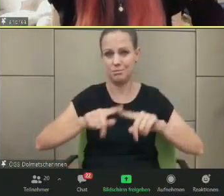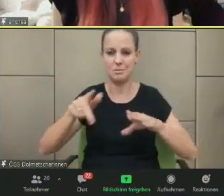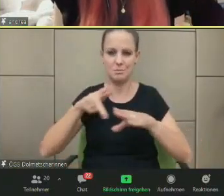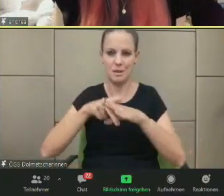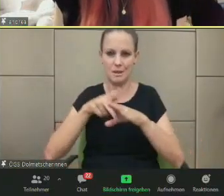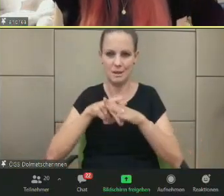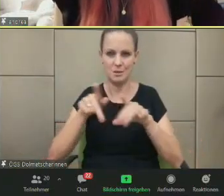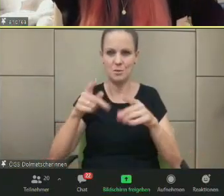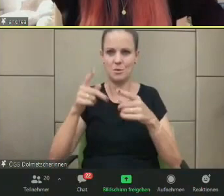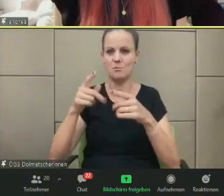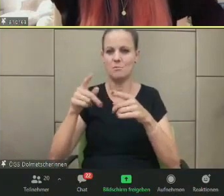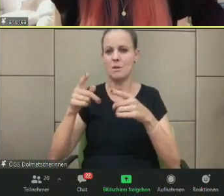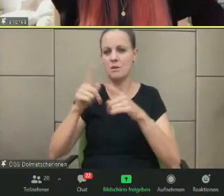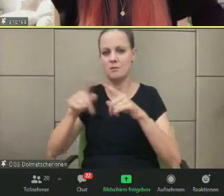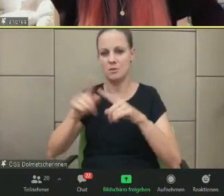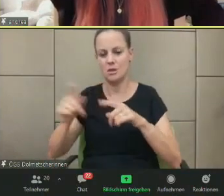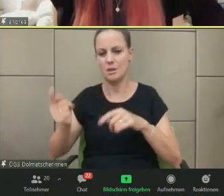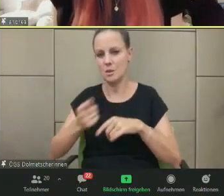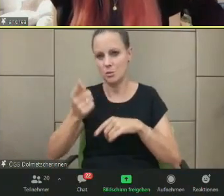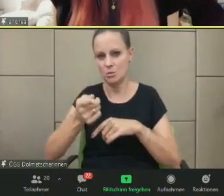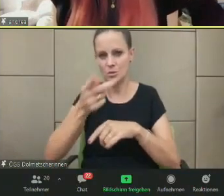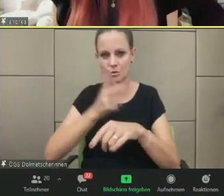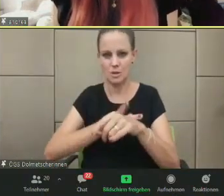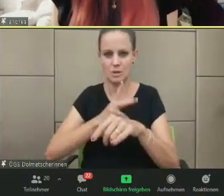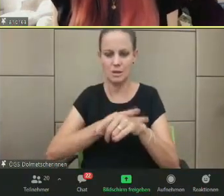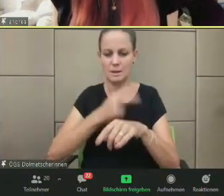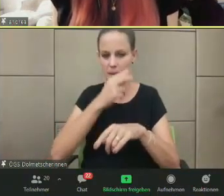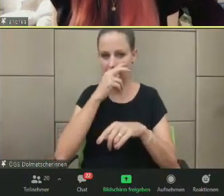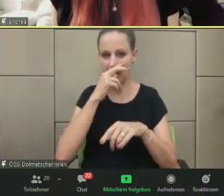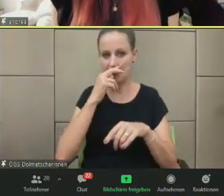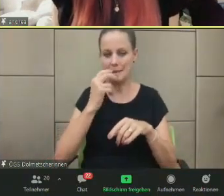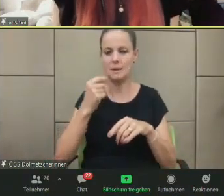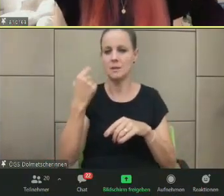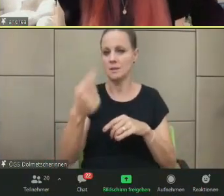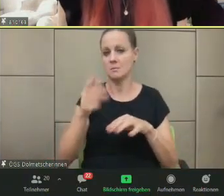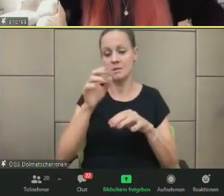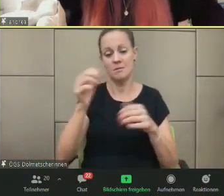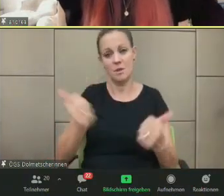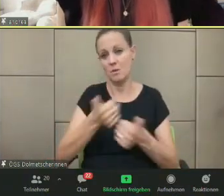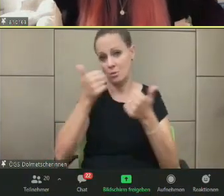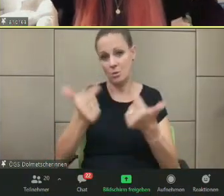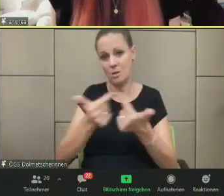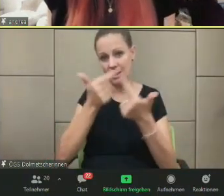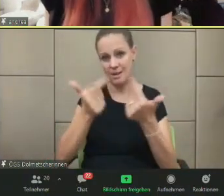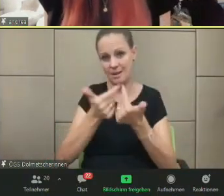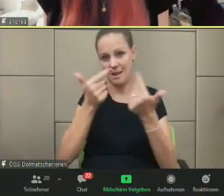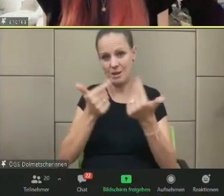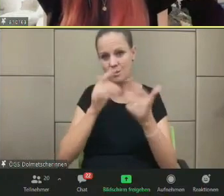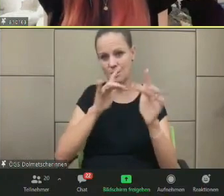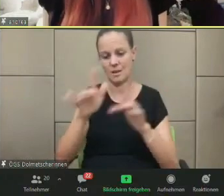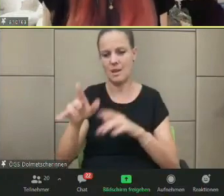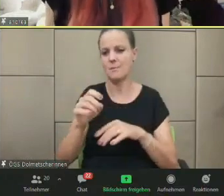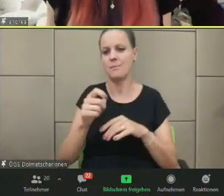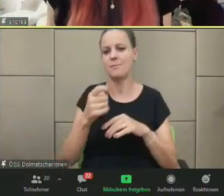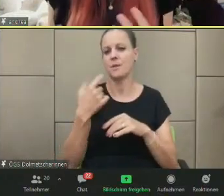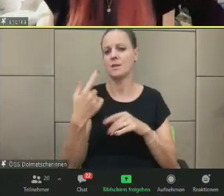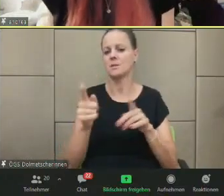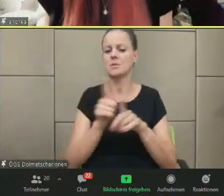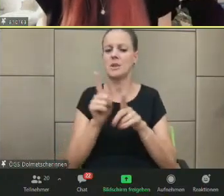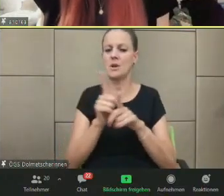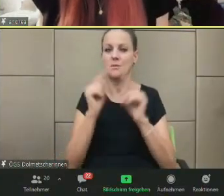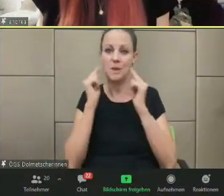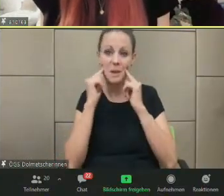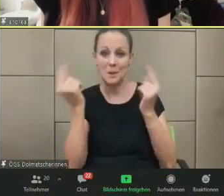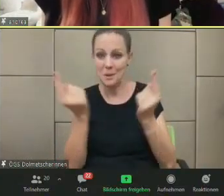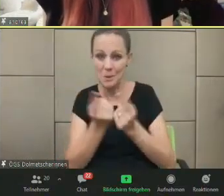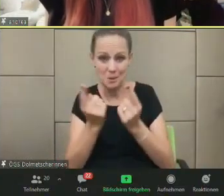unterschiedliche Krankheiten haben, chronische Krankheiten haben und da sehr tolle Erklärungen dazu machen oder manche, die das auf eine sehr lustige